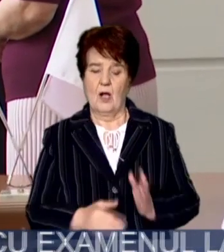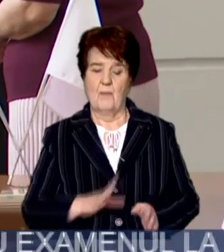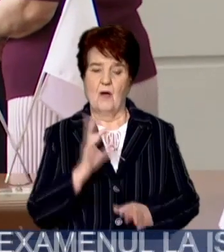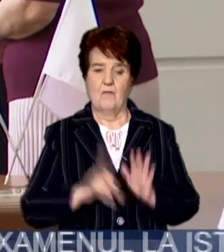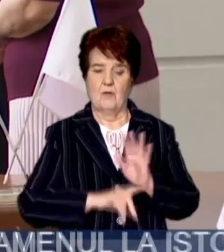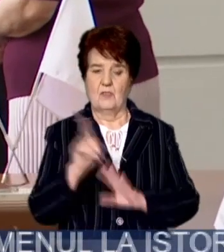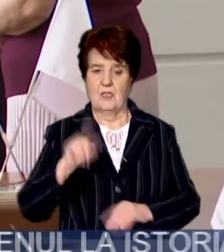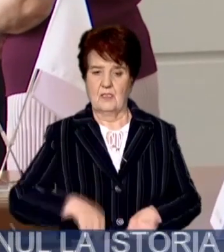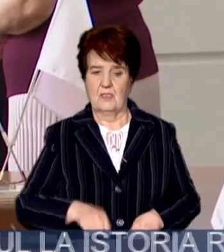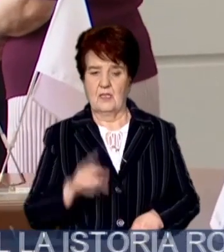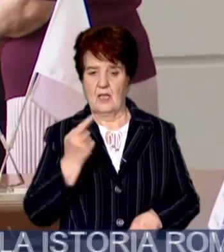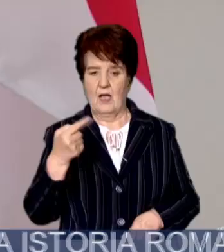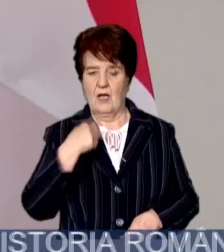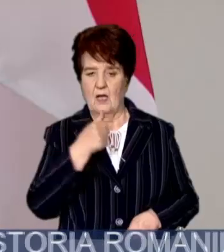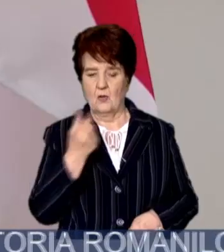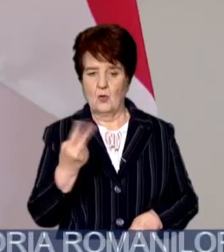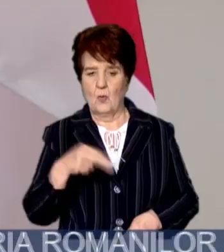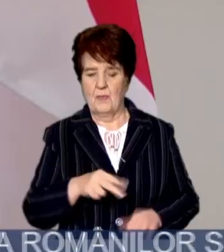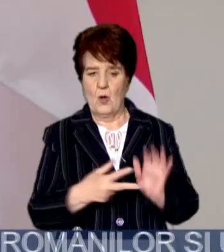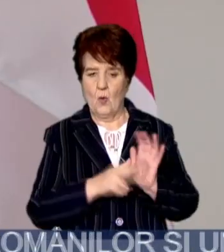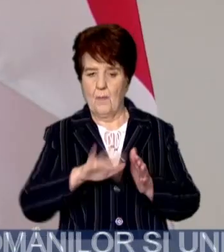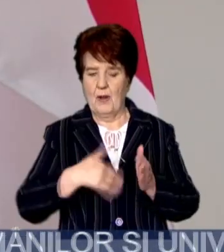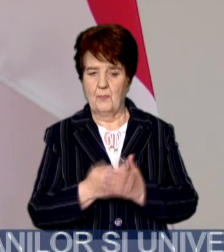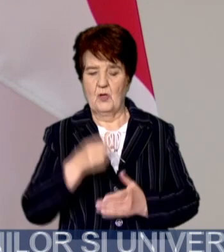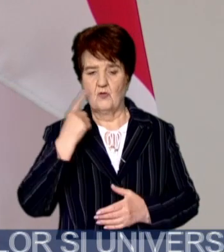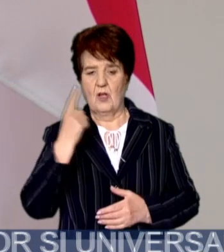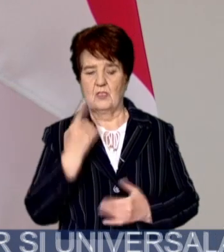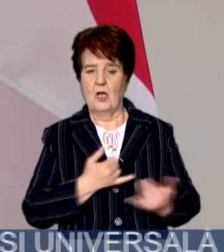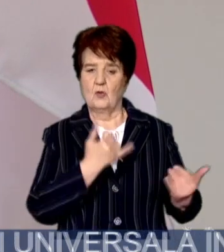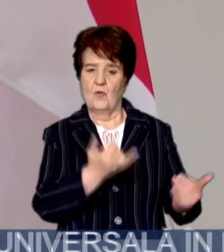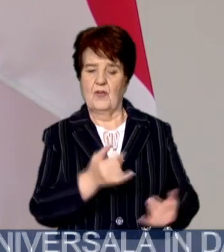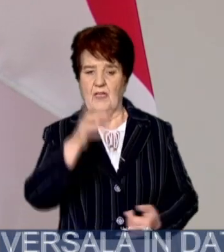lansat în Republica Moldova în anul 2008, iar până în prezent Japonia